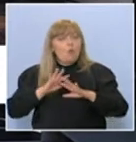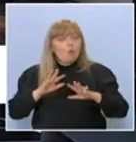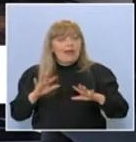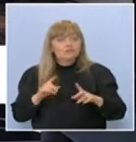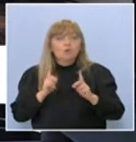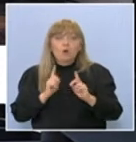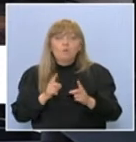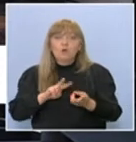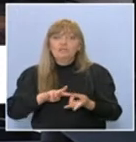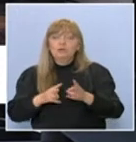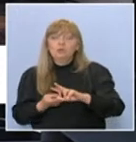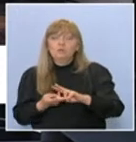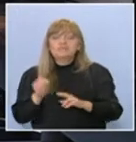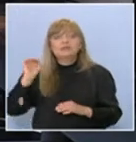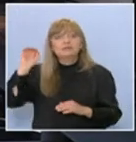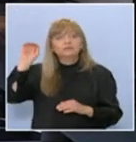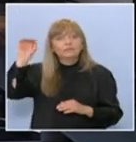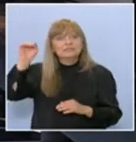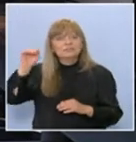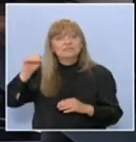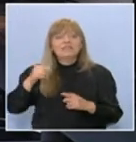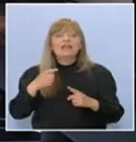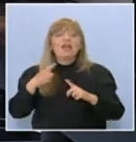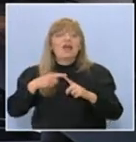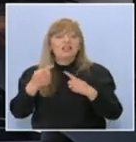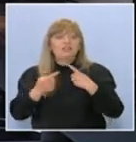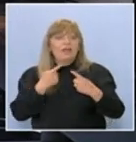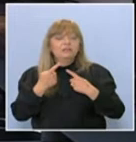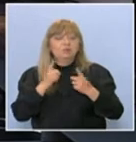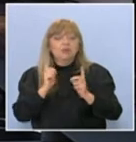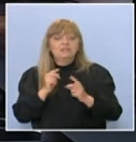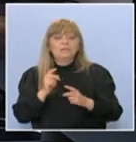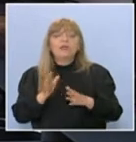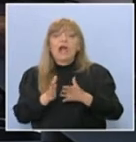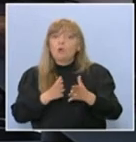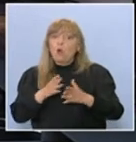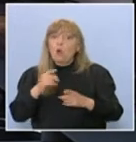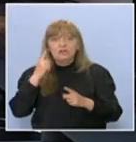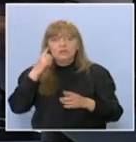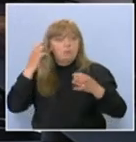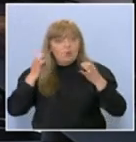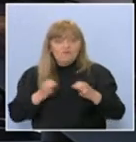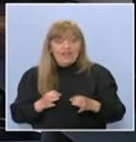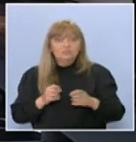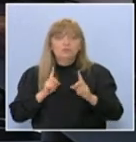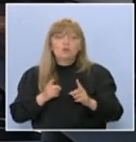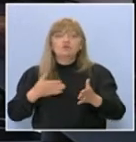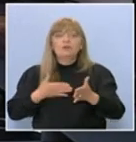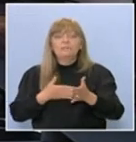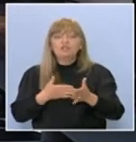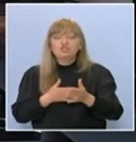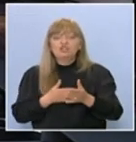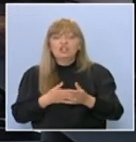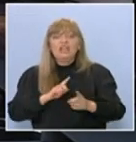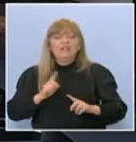да променят перспективата на обсъжданата тема. Ако хората им повярват, това може да причини неприятности, особено ако темата е